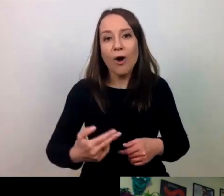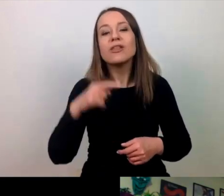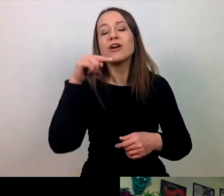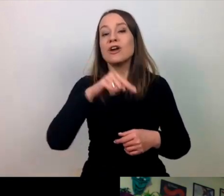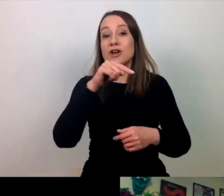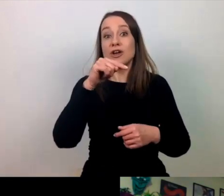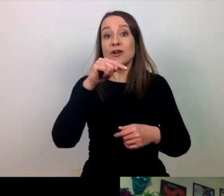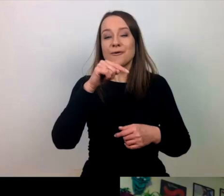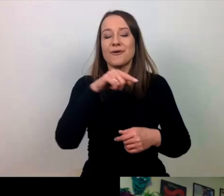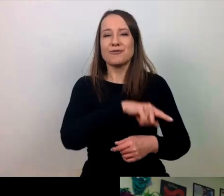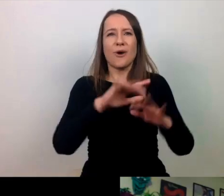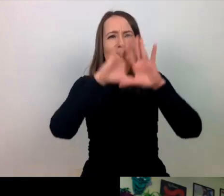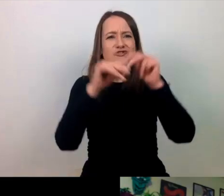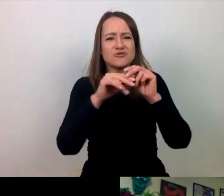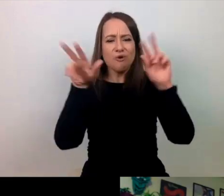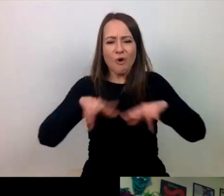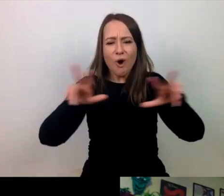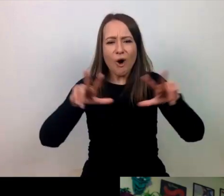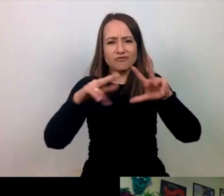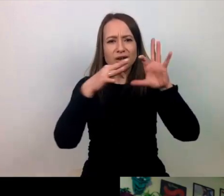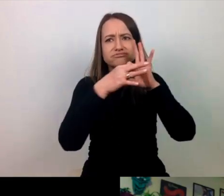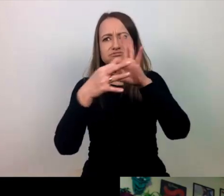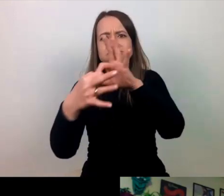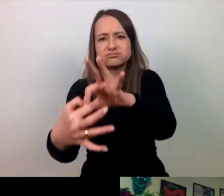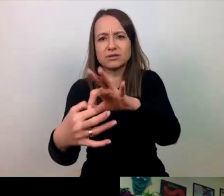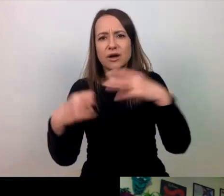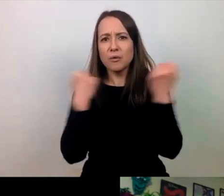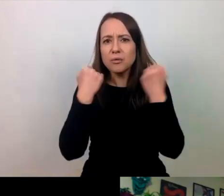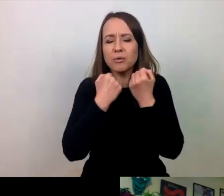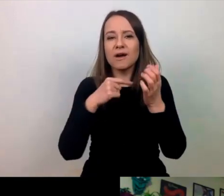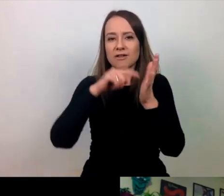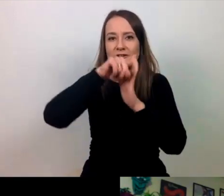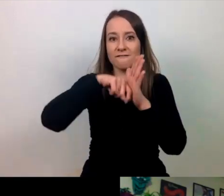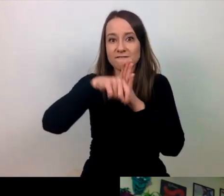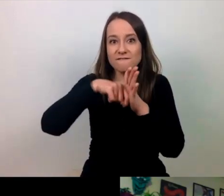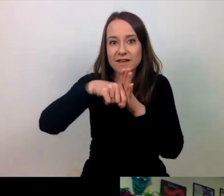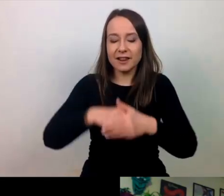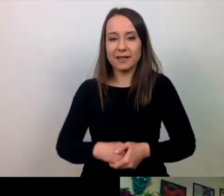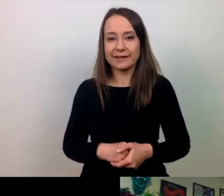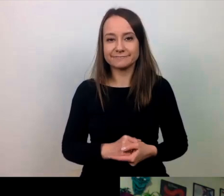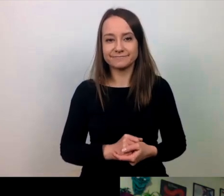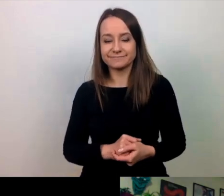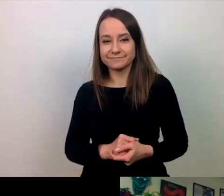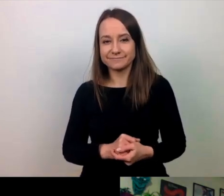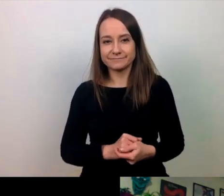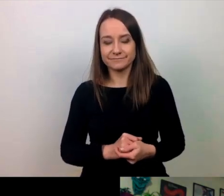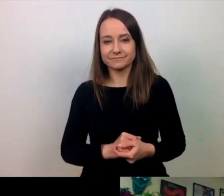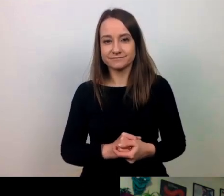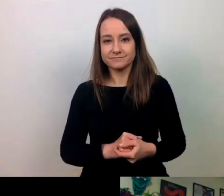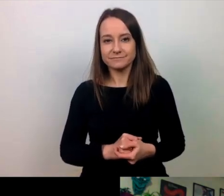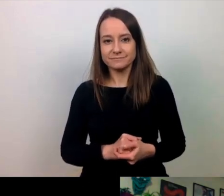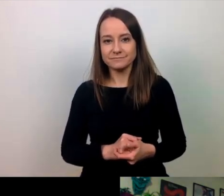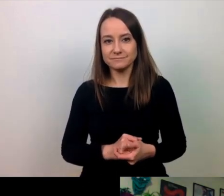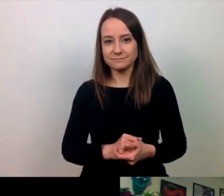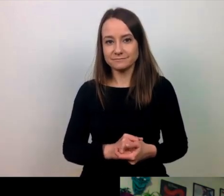sobą bardzo mocno układa i ten film staje się takim właściwie no,